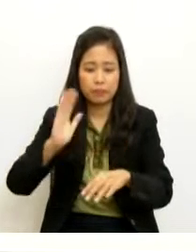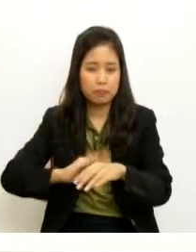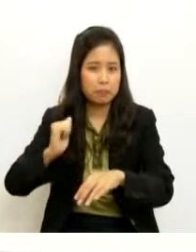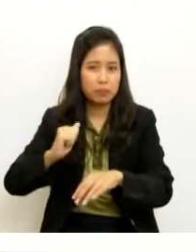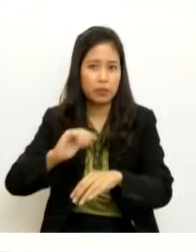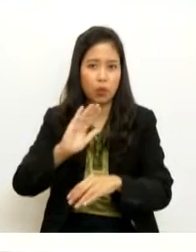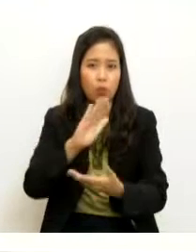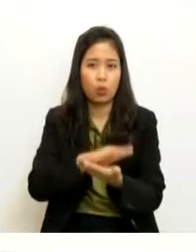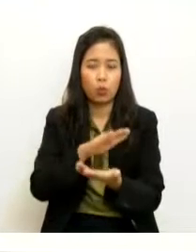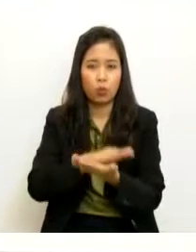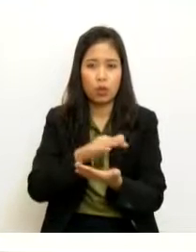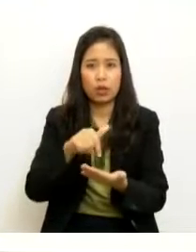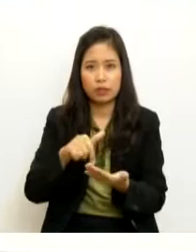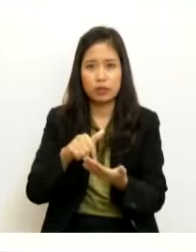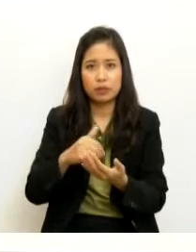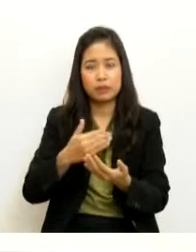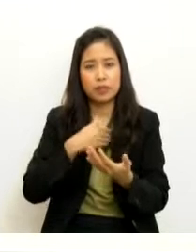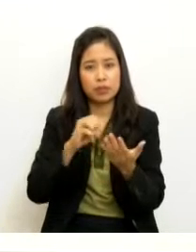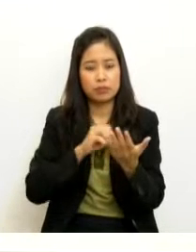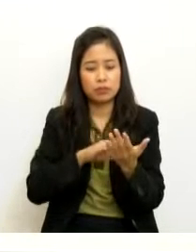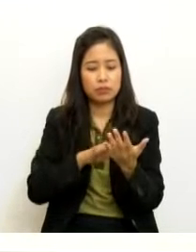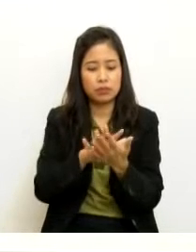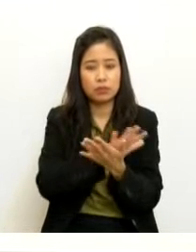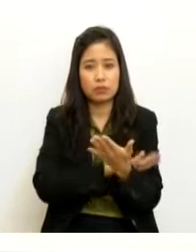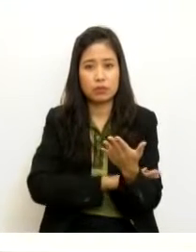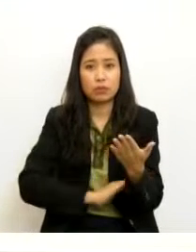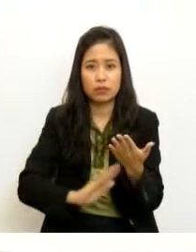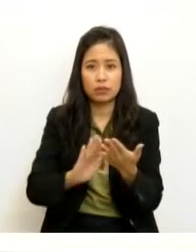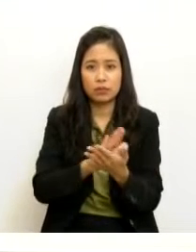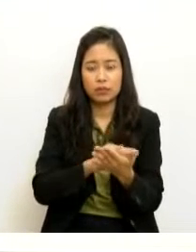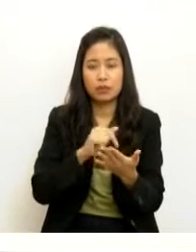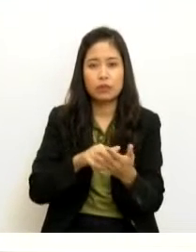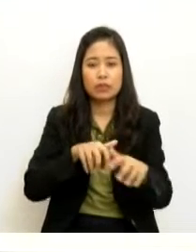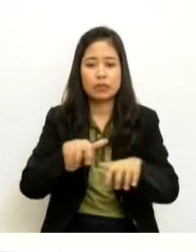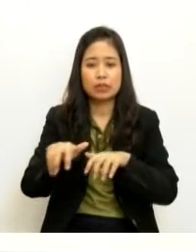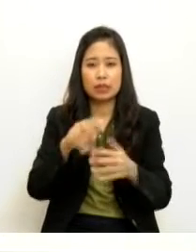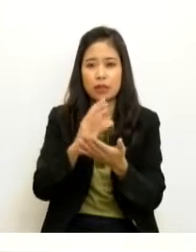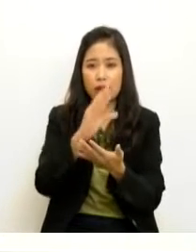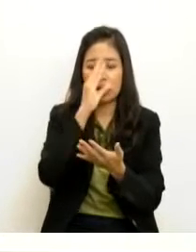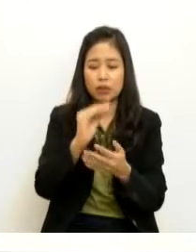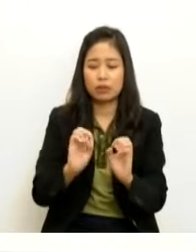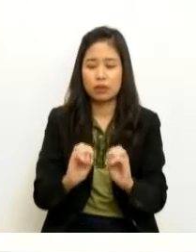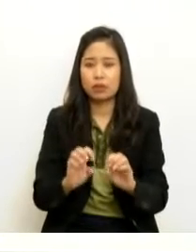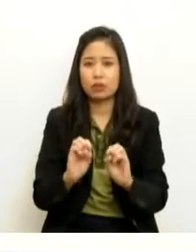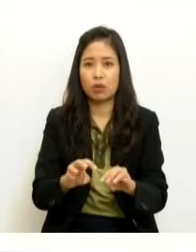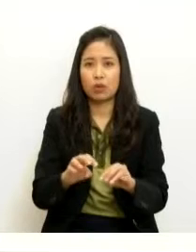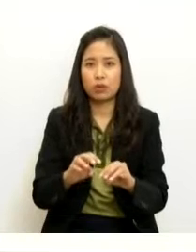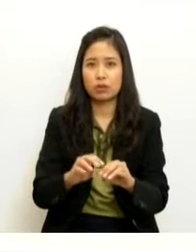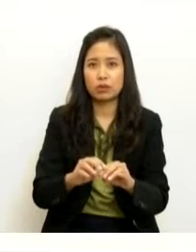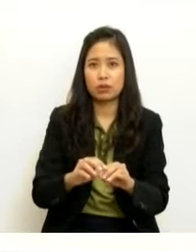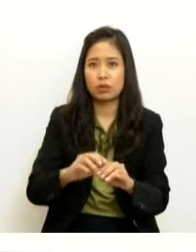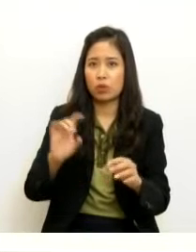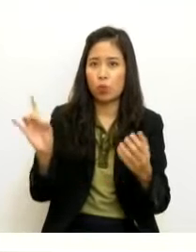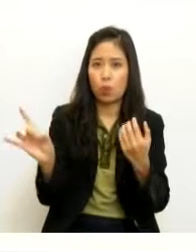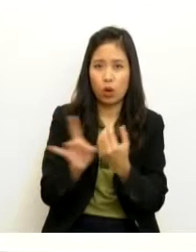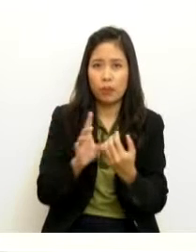งเรียนดังกล่าวที่เรากระจายไปลงไปทั้งหมดเนี่ยยังจัดการเรียนการสอนอย่างมีคุณภาพเนี่ยยัง